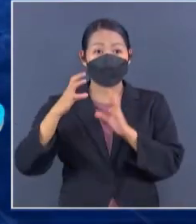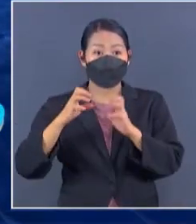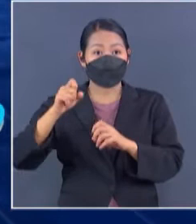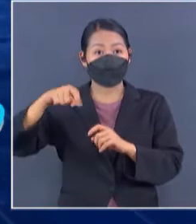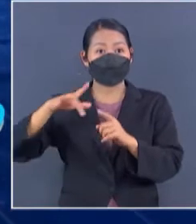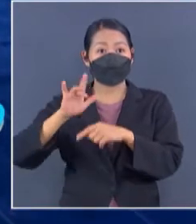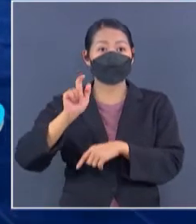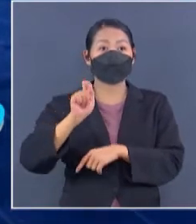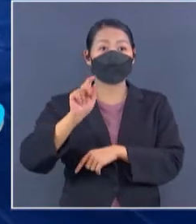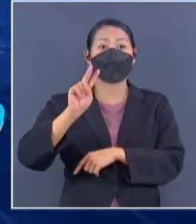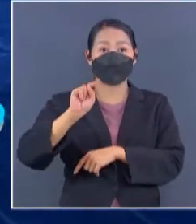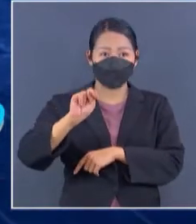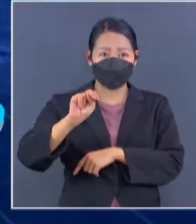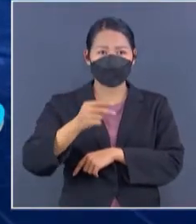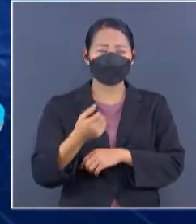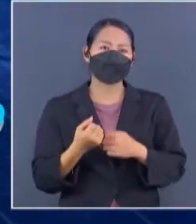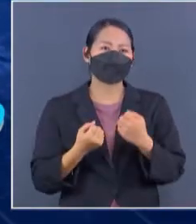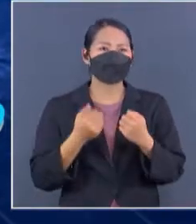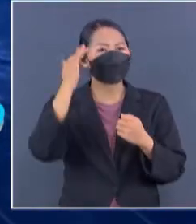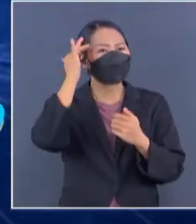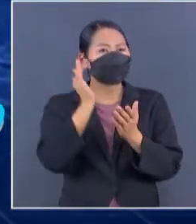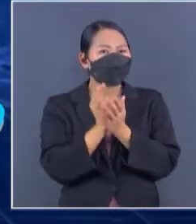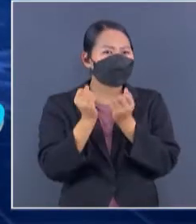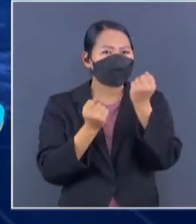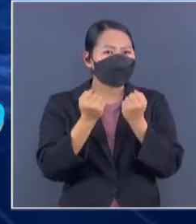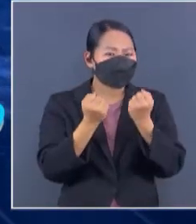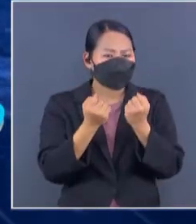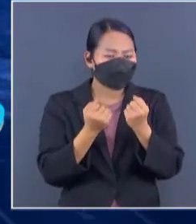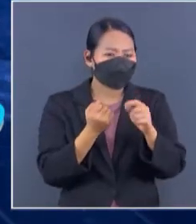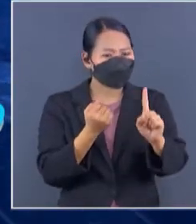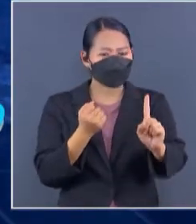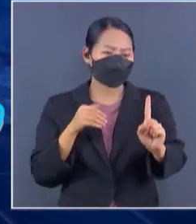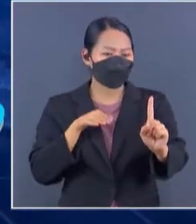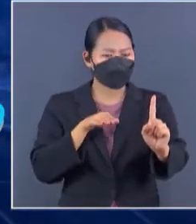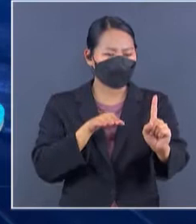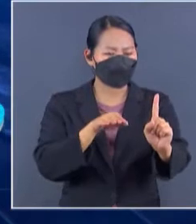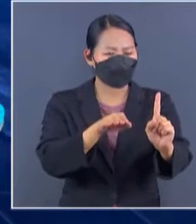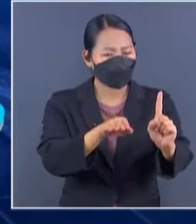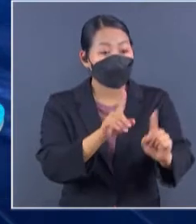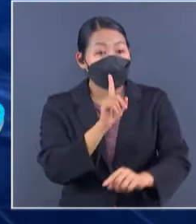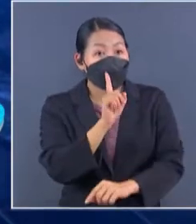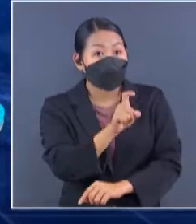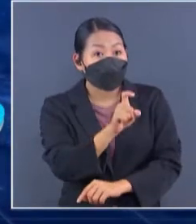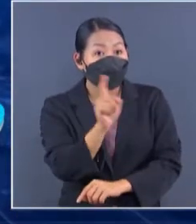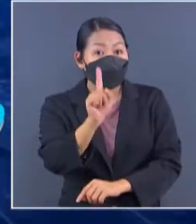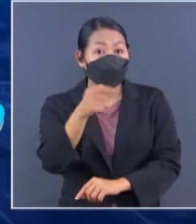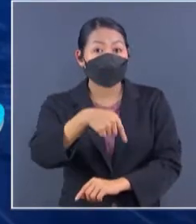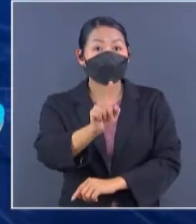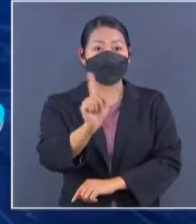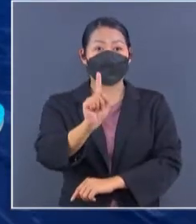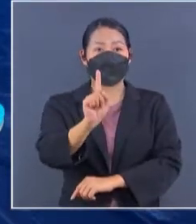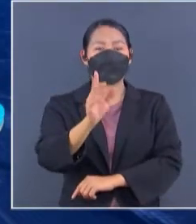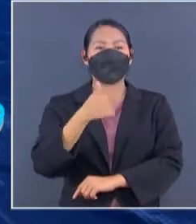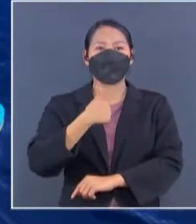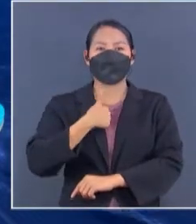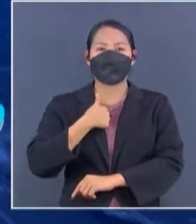ครับก็เลยขับไปสอบถามว่าจะไปไหนก็จึงทราบว่าชายคนนี้ถูกไล่ออกจากงานและตั้งใจเดินเท้ากลับ